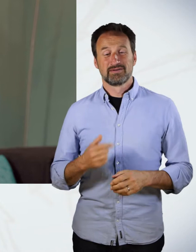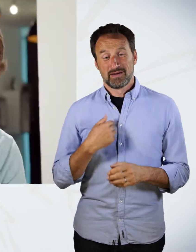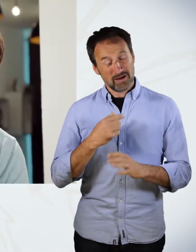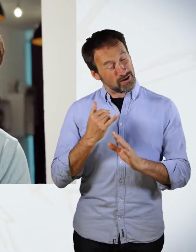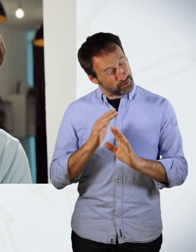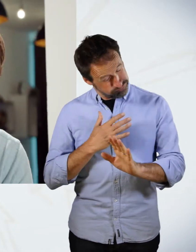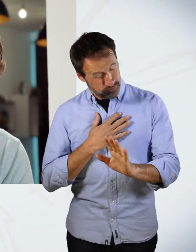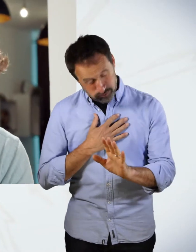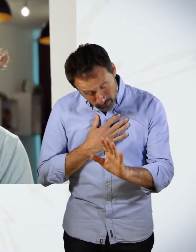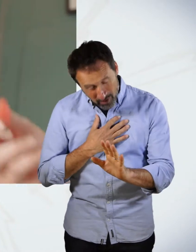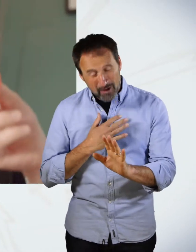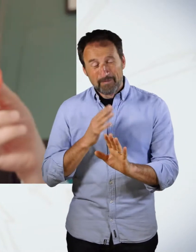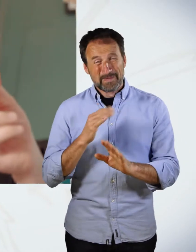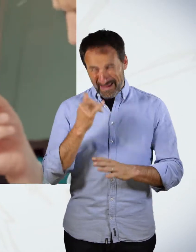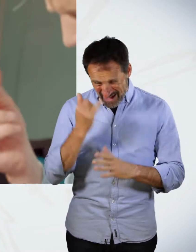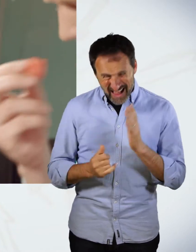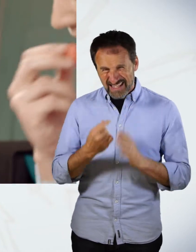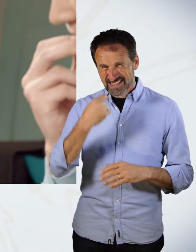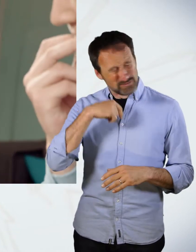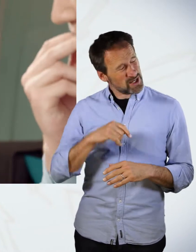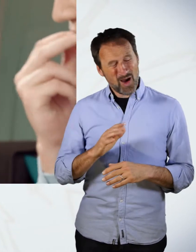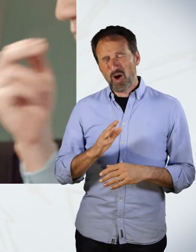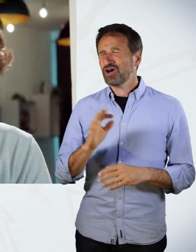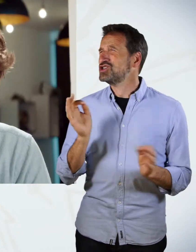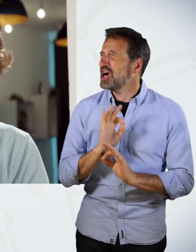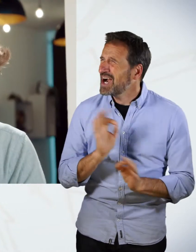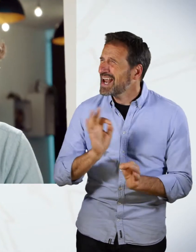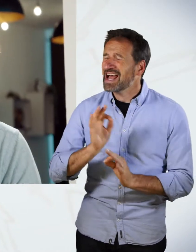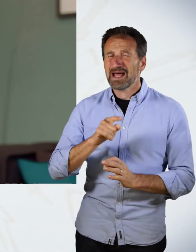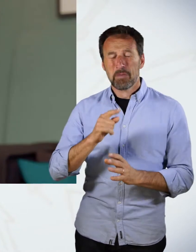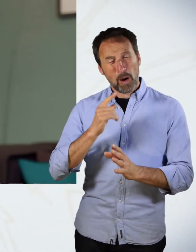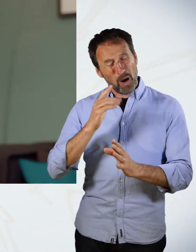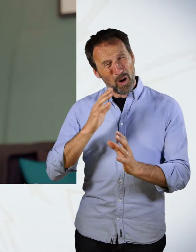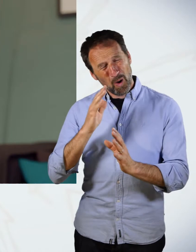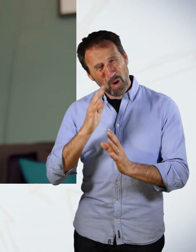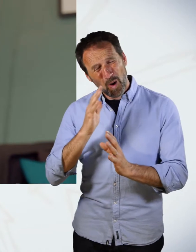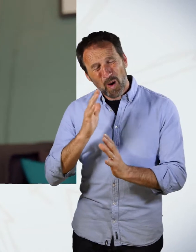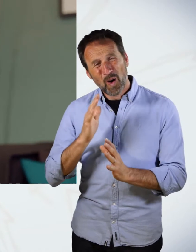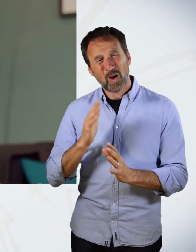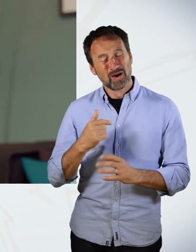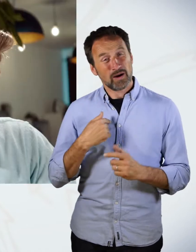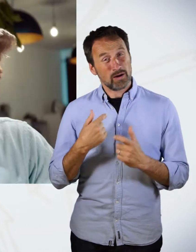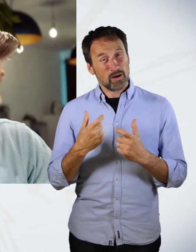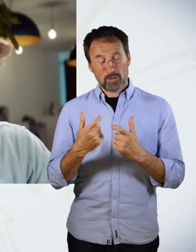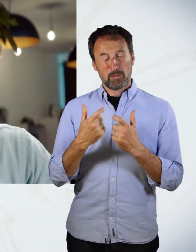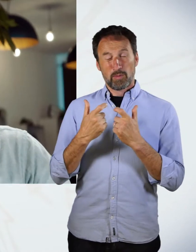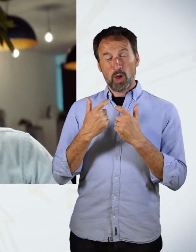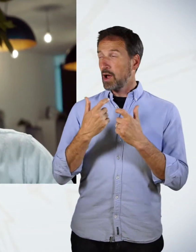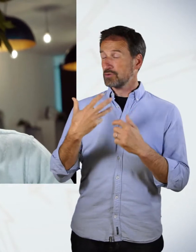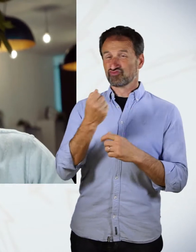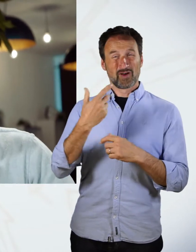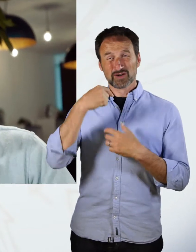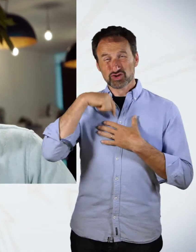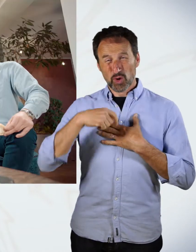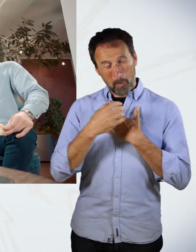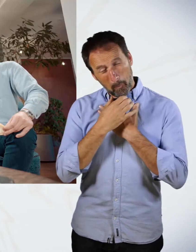Also noch den letzten Bissen oder was? Oh Gott, das ist so schlimm. Augen zu und durch. Oh, also die Kerne. Oh, Blockade, kann ich runterschlucken.